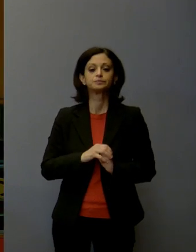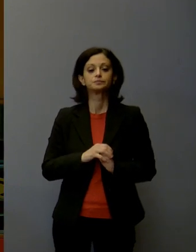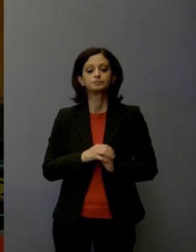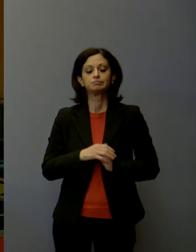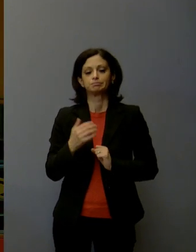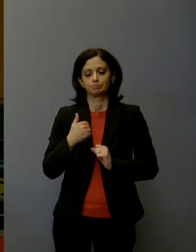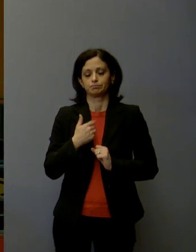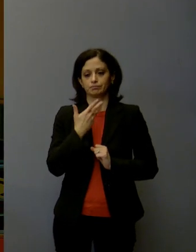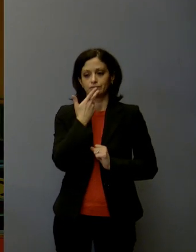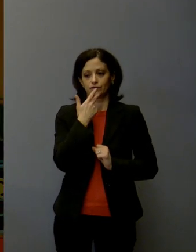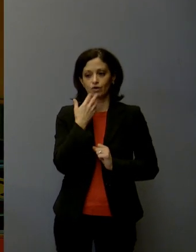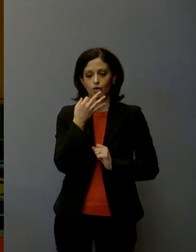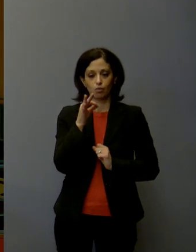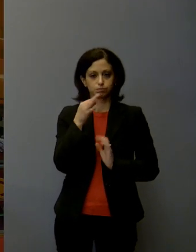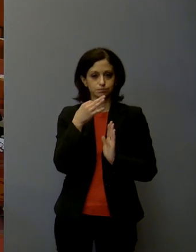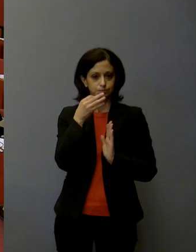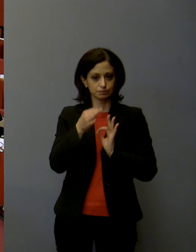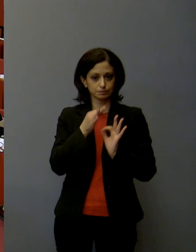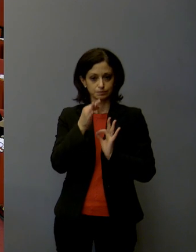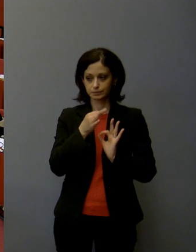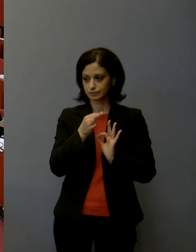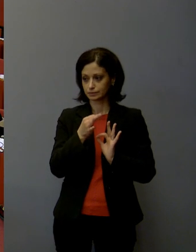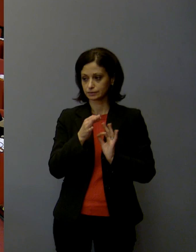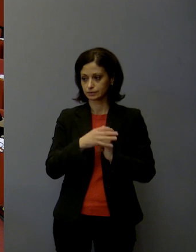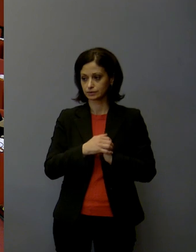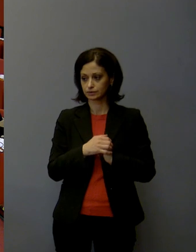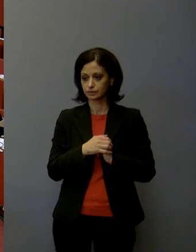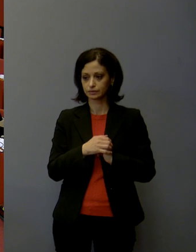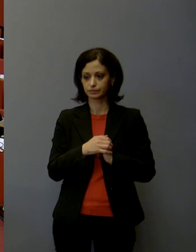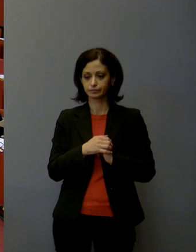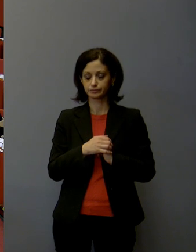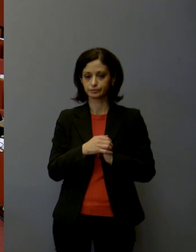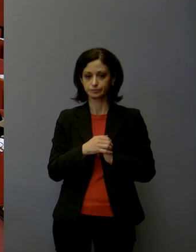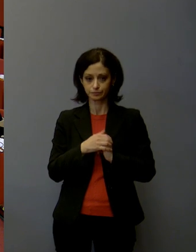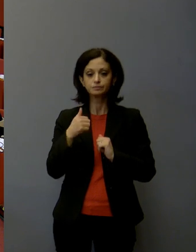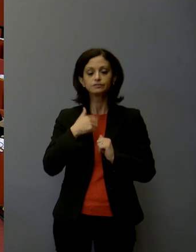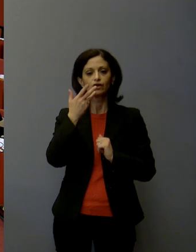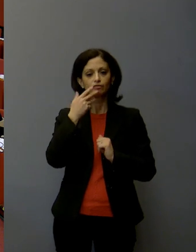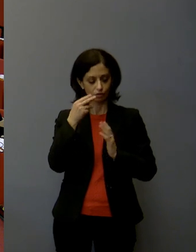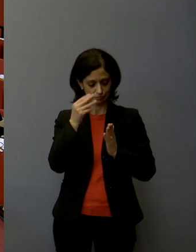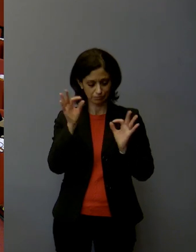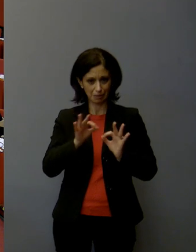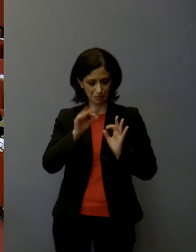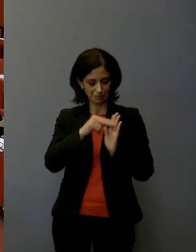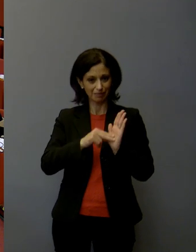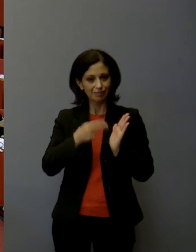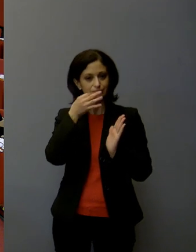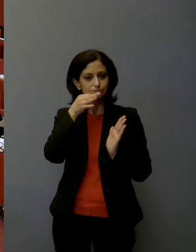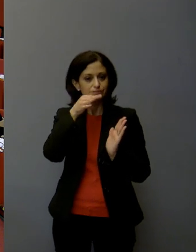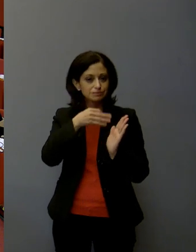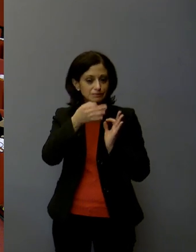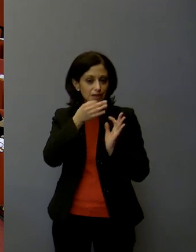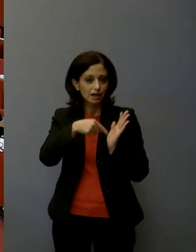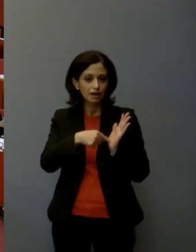voglio illustrare in tanti Poi scusate Intanto voglio illustrare quello che ho preparato però Ne approfitto